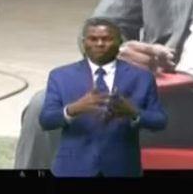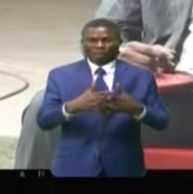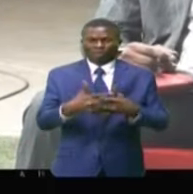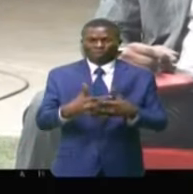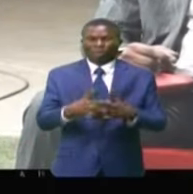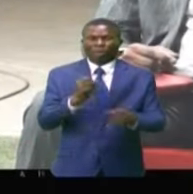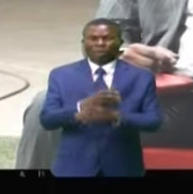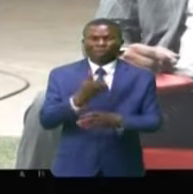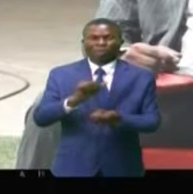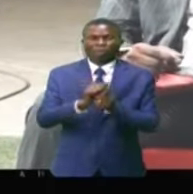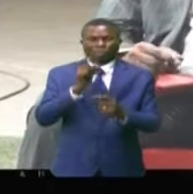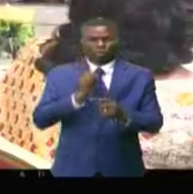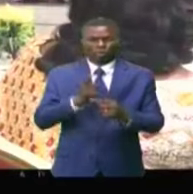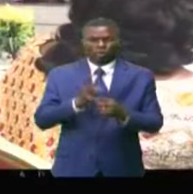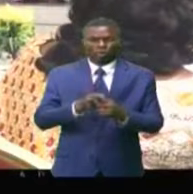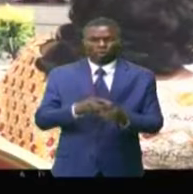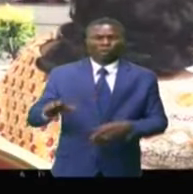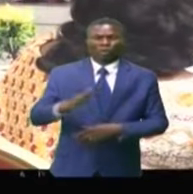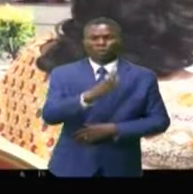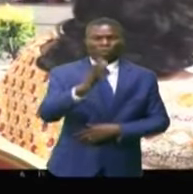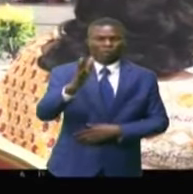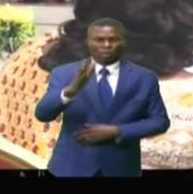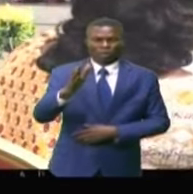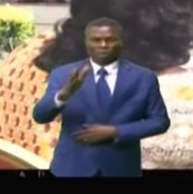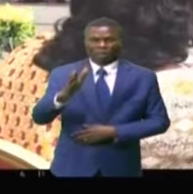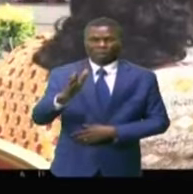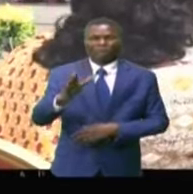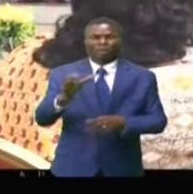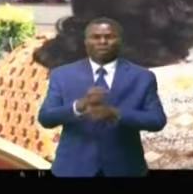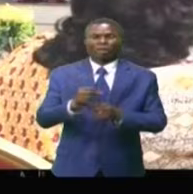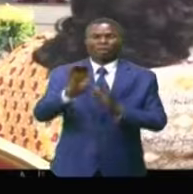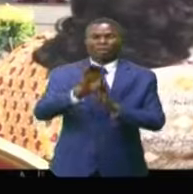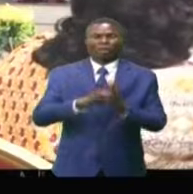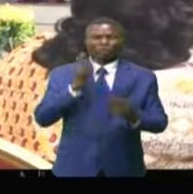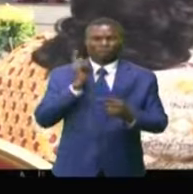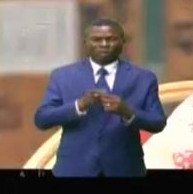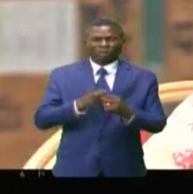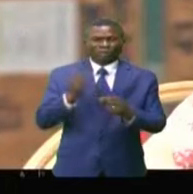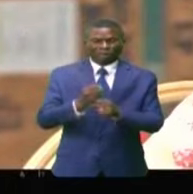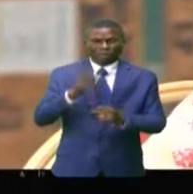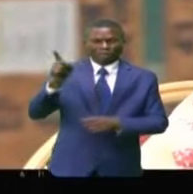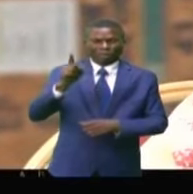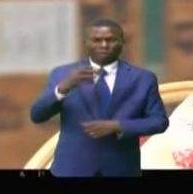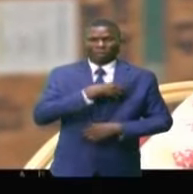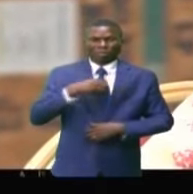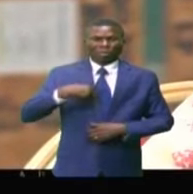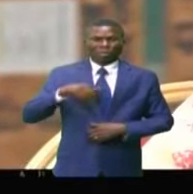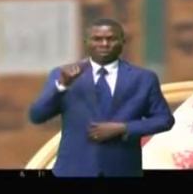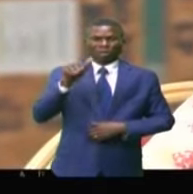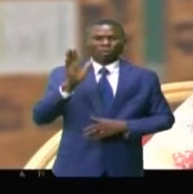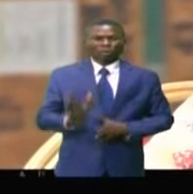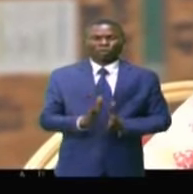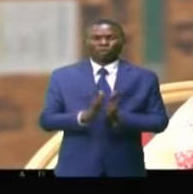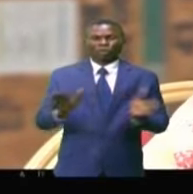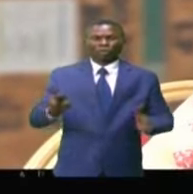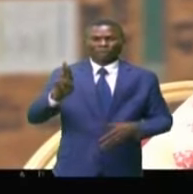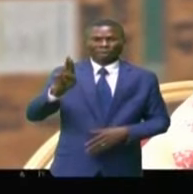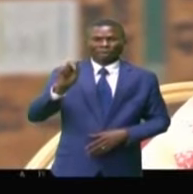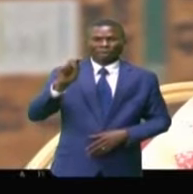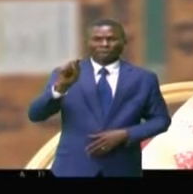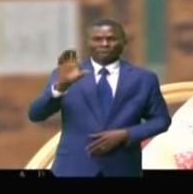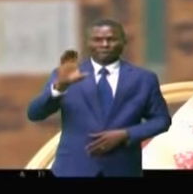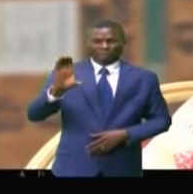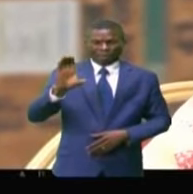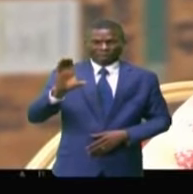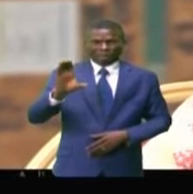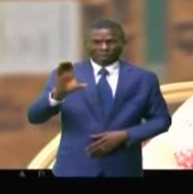obsolète, difficultés de mobilité, bref, des conditions difficiles de travail. Madame le directeur général de la Radio-Télévision Nationale